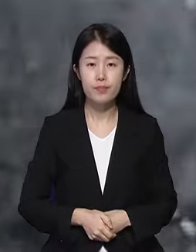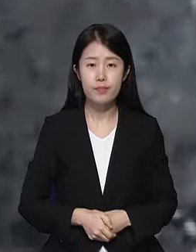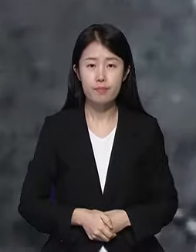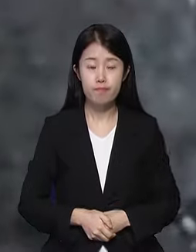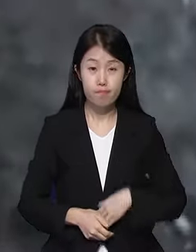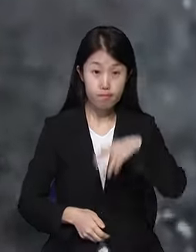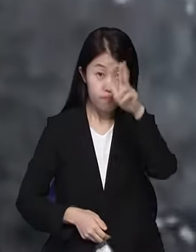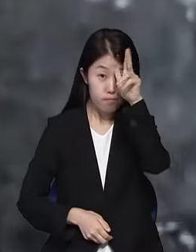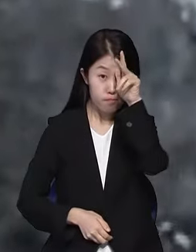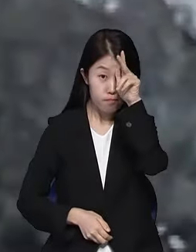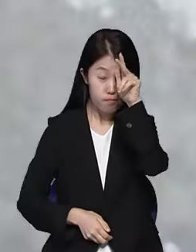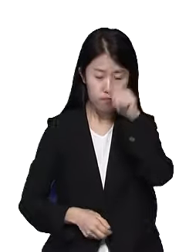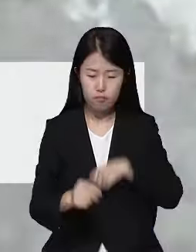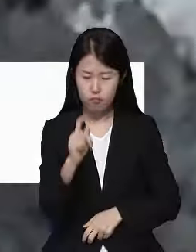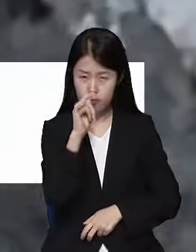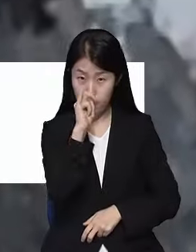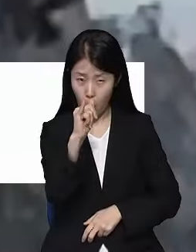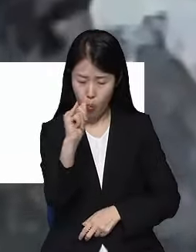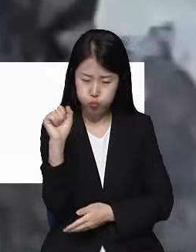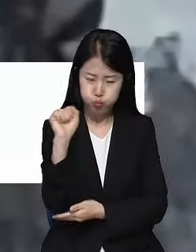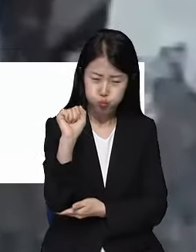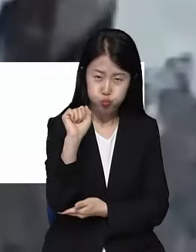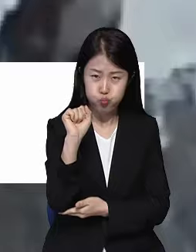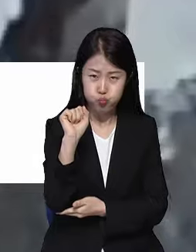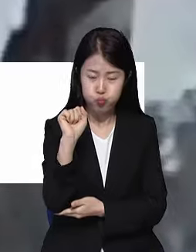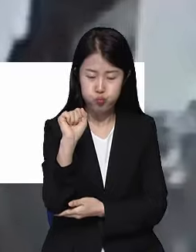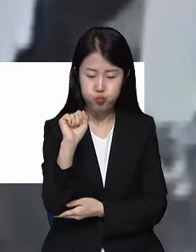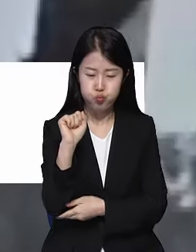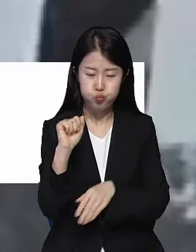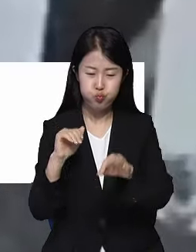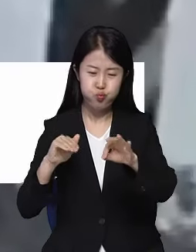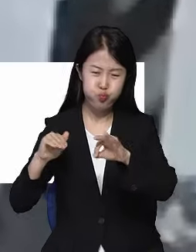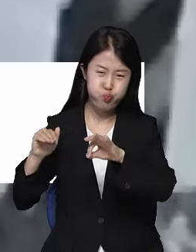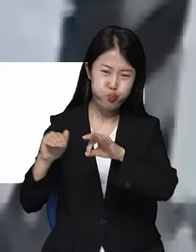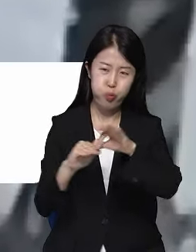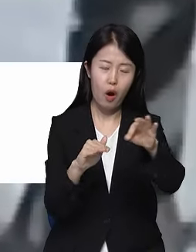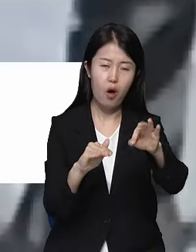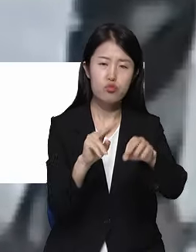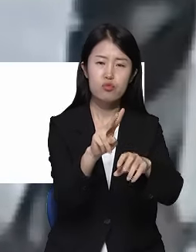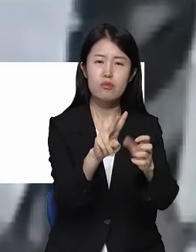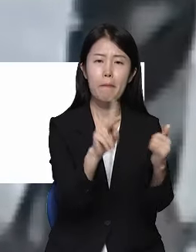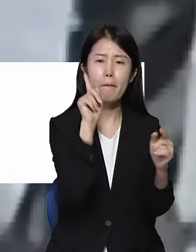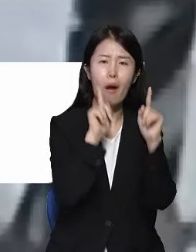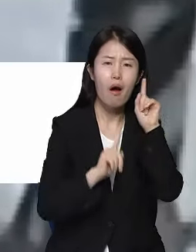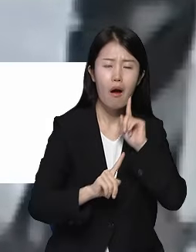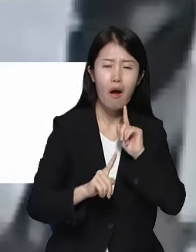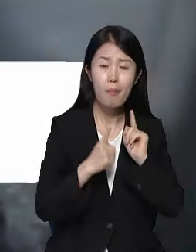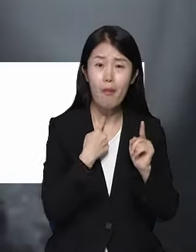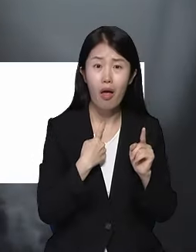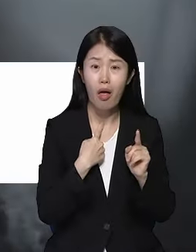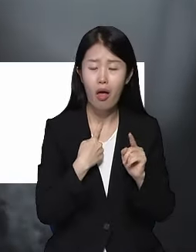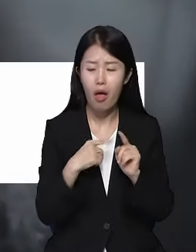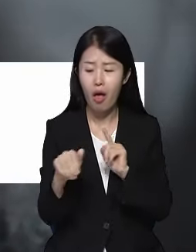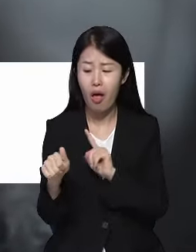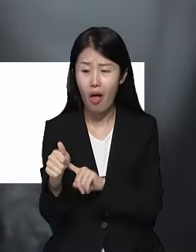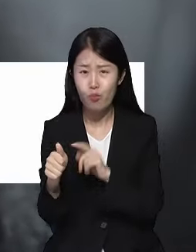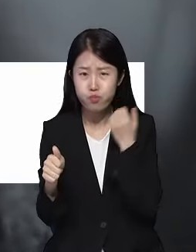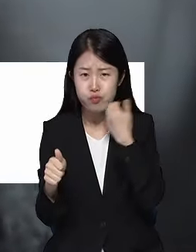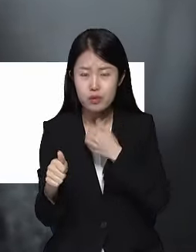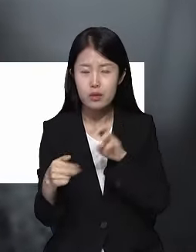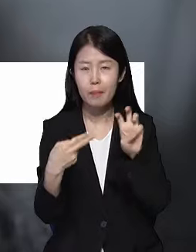경찰은 고급 외제차를 타고 가다 두 명의 사상자를 내고 달아난 뺑소니범의 신원은 30대 A씨로